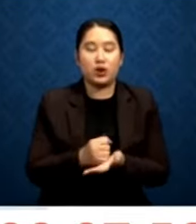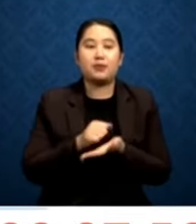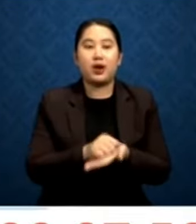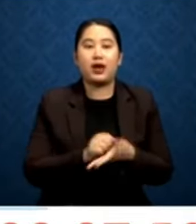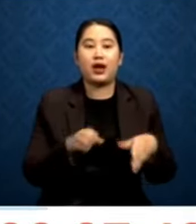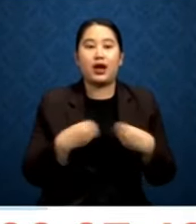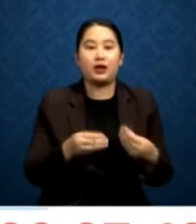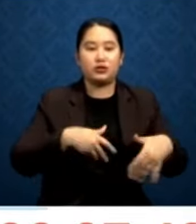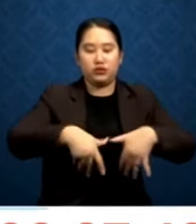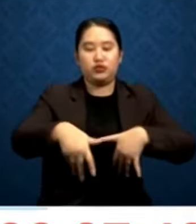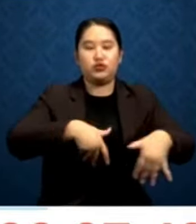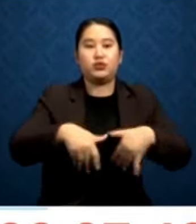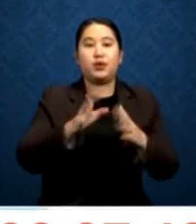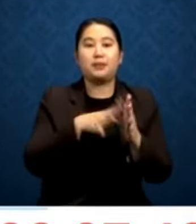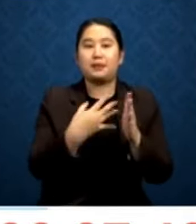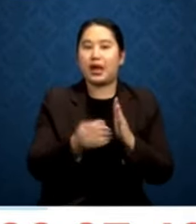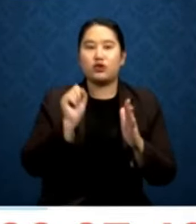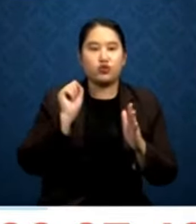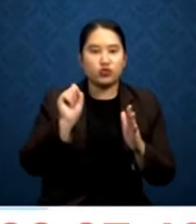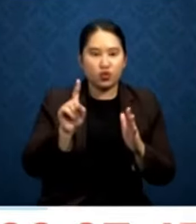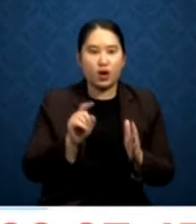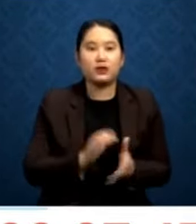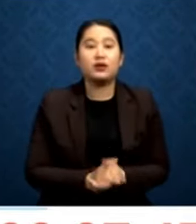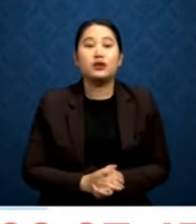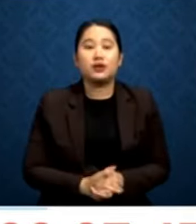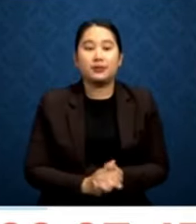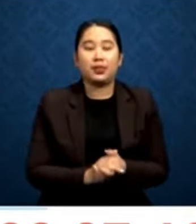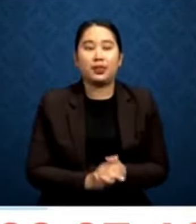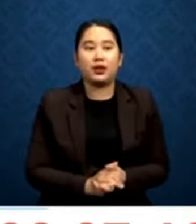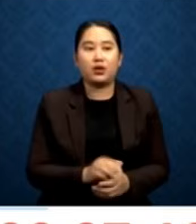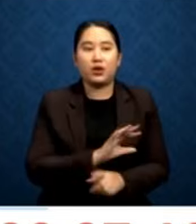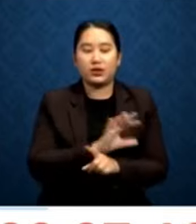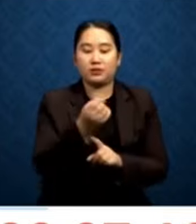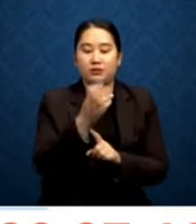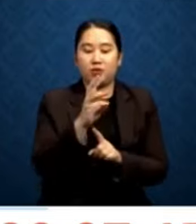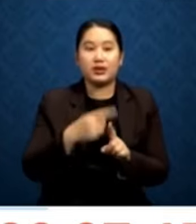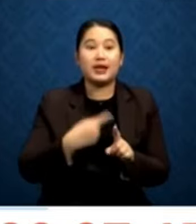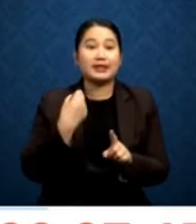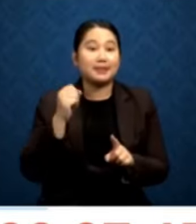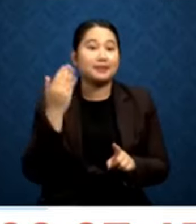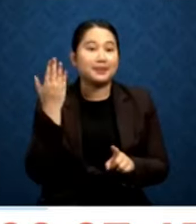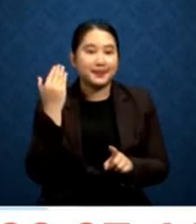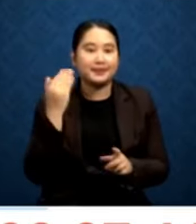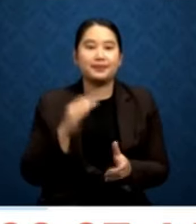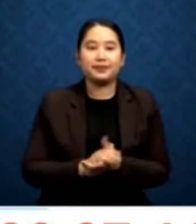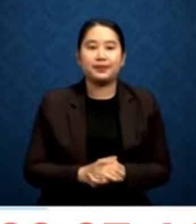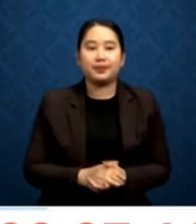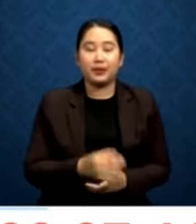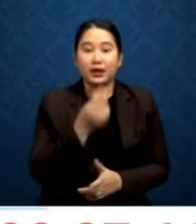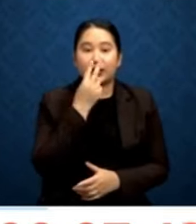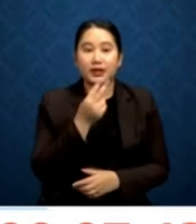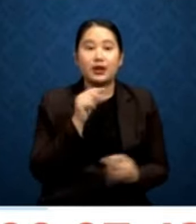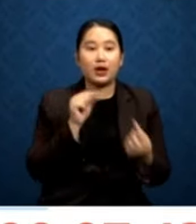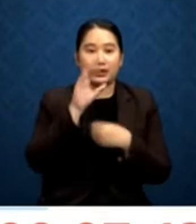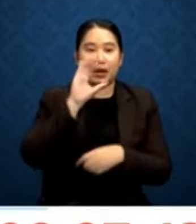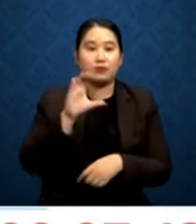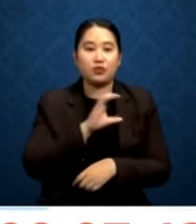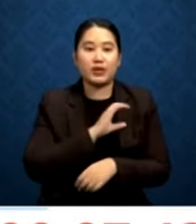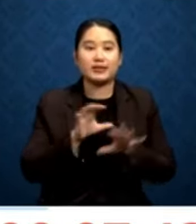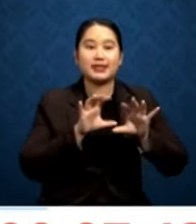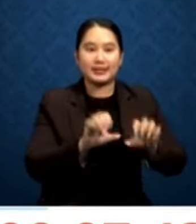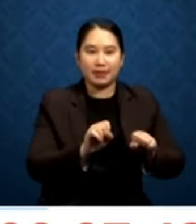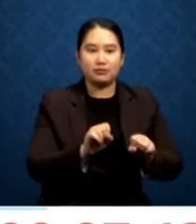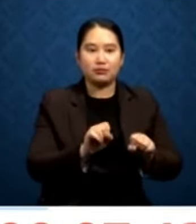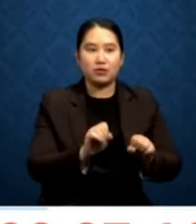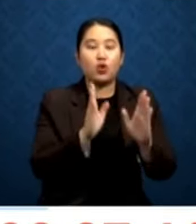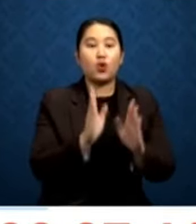ระชาชนในระยะเรงดวนซึงจะเหนได้ว่าในวนที่ 16 ตัลาคมทผ่านมาทางตำรวจเองไดเขาจัคผต้